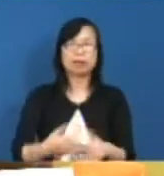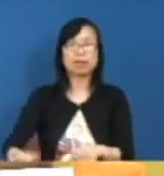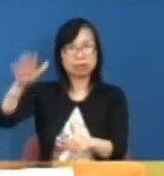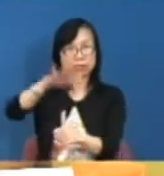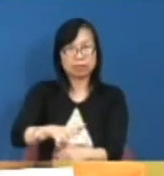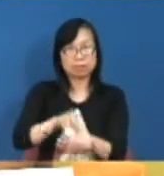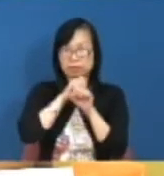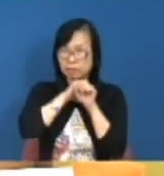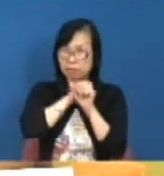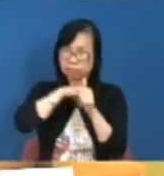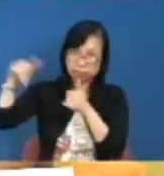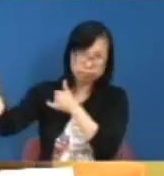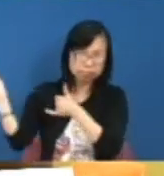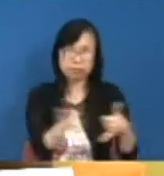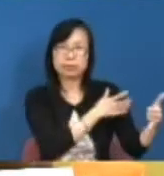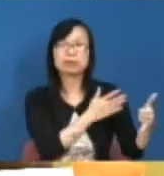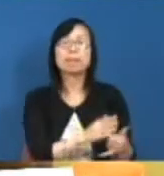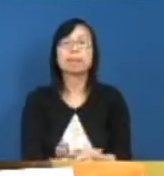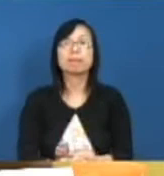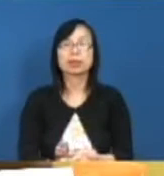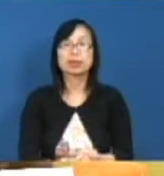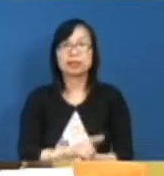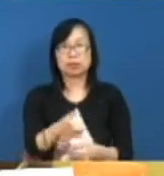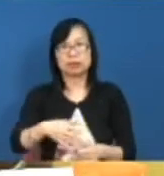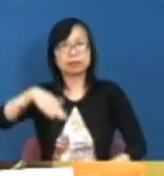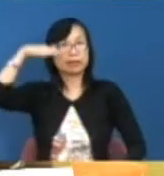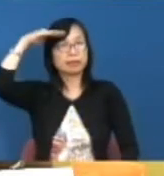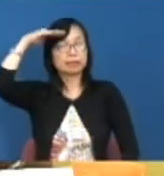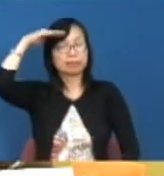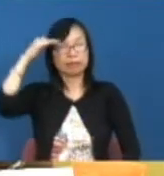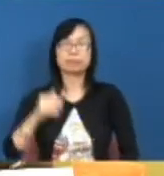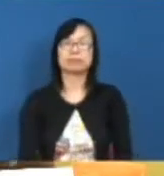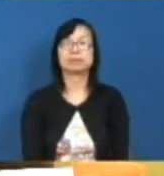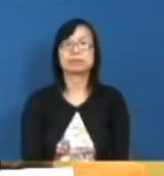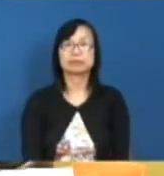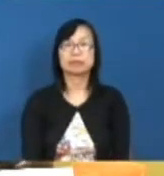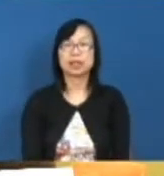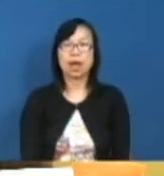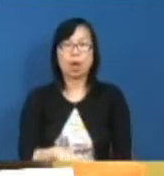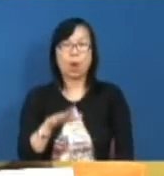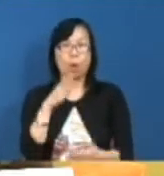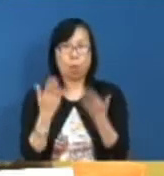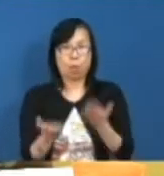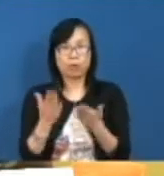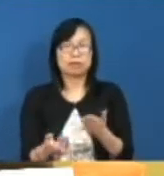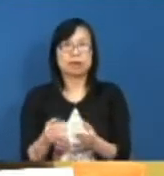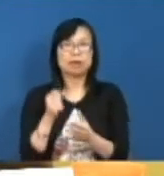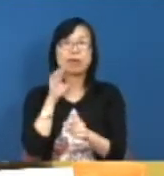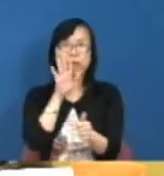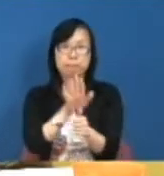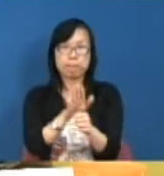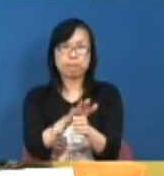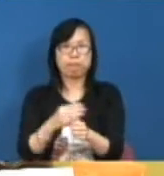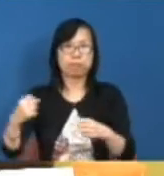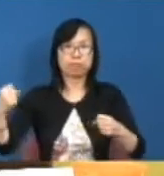驅散啲人，嗰啲人就是警察或者防暴隊，嗰啲就係有組